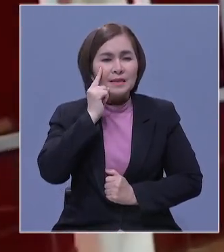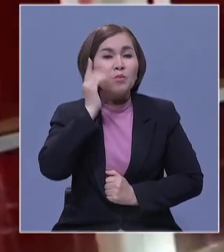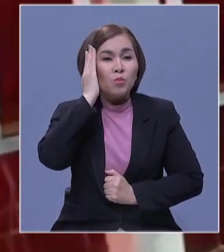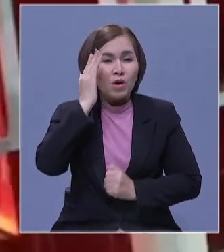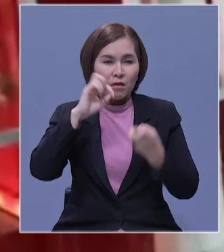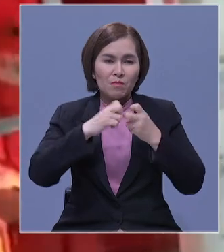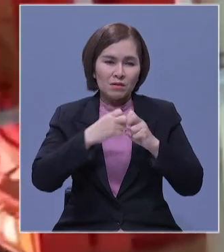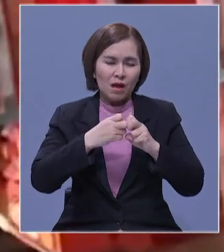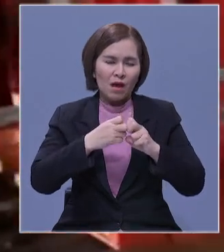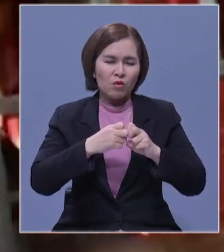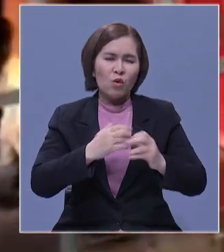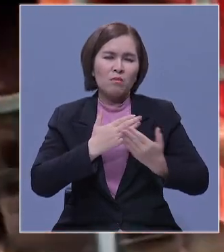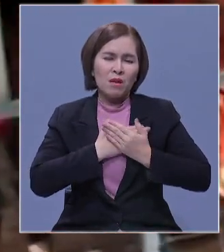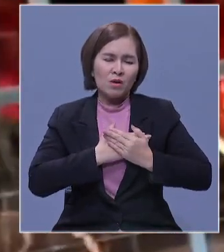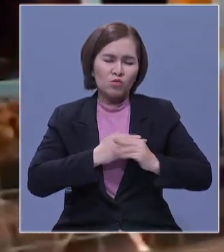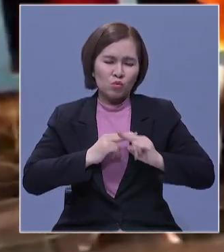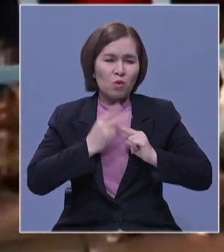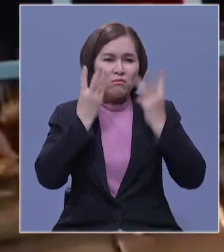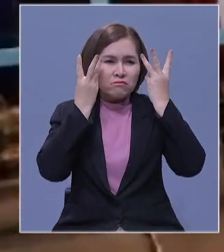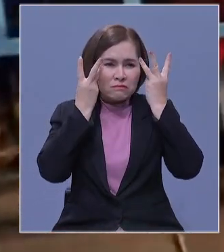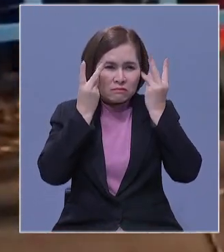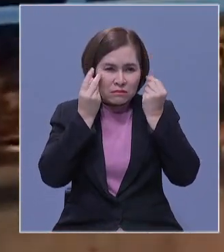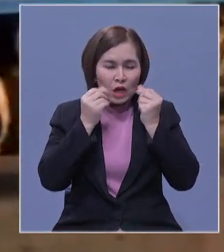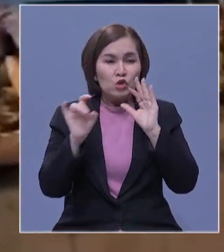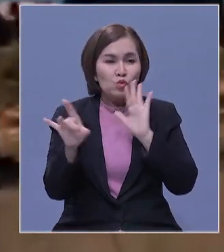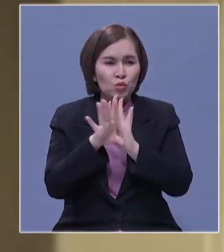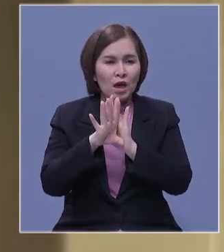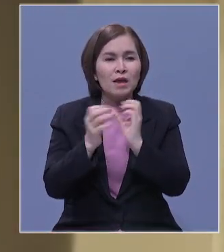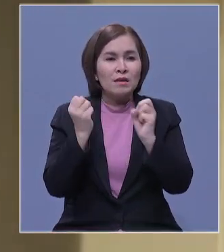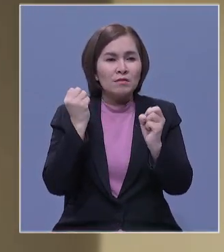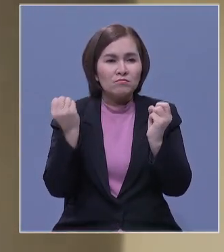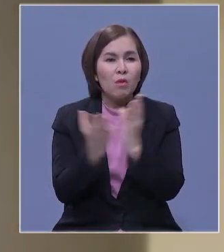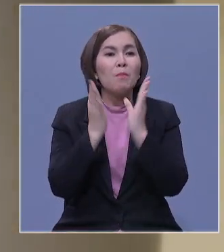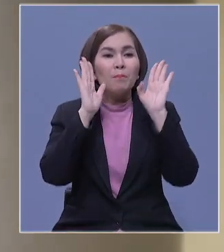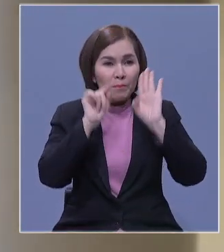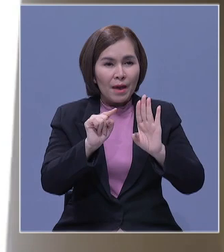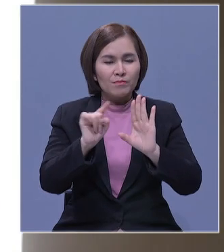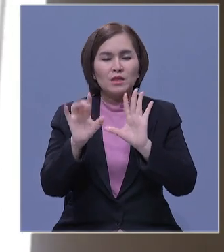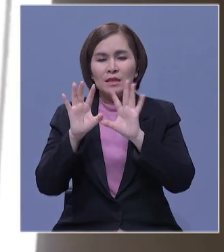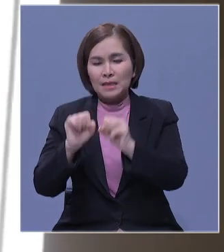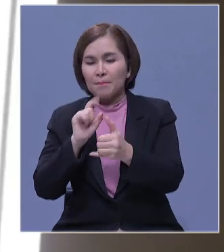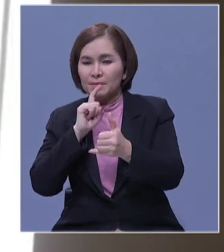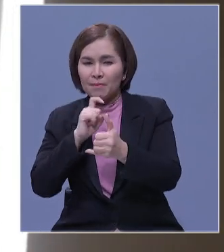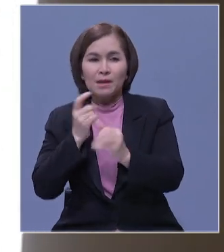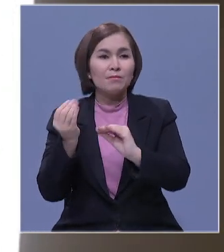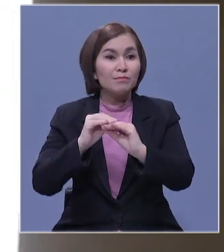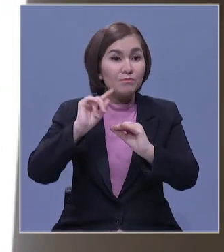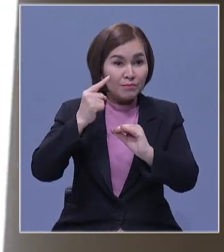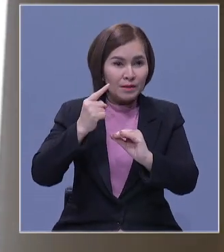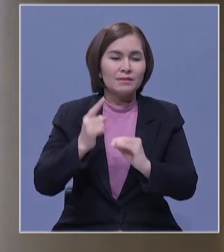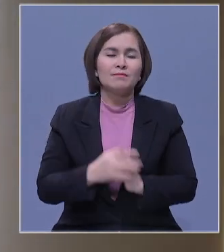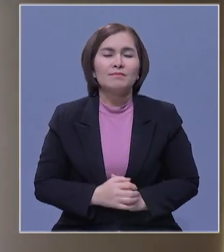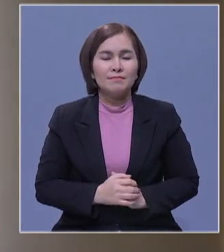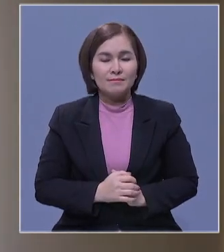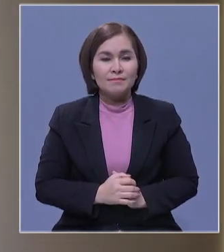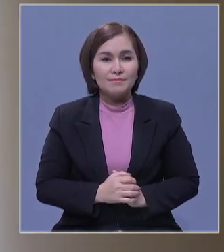เครียดเรื่องส่วนตัวเพราะว่าเป็นเหตุจูงใจค่ะในการก่อเหตุในครั้งนี้ก็เลยควบคุมตัวนะคะไปสอบสวนเพิ่มเติมแล้วก็ดำเนินกได้